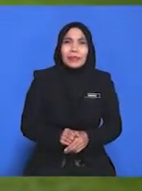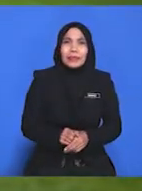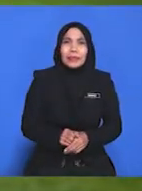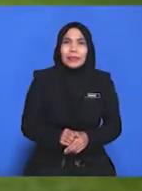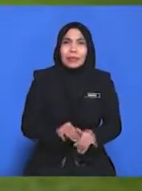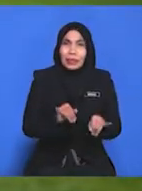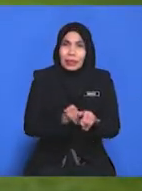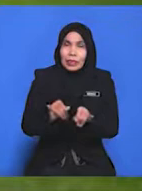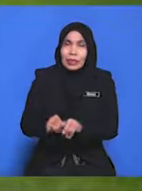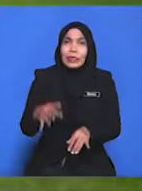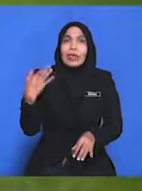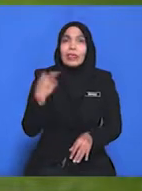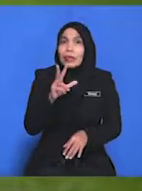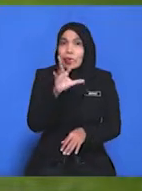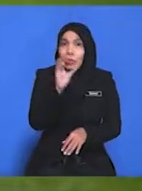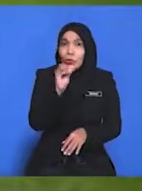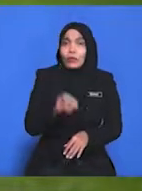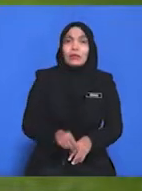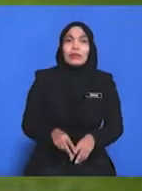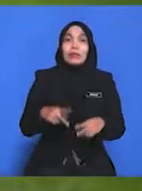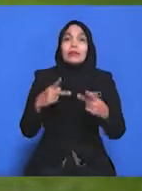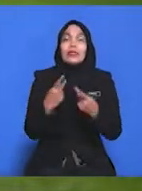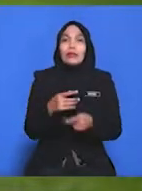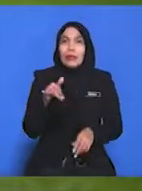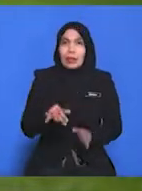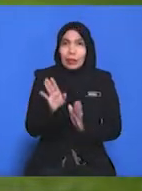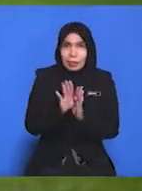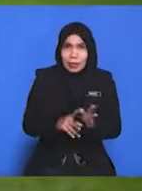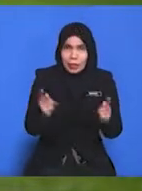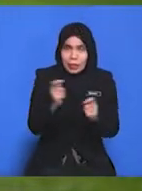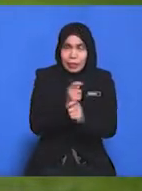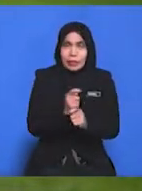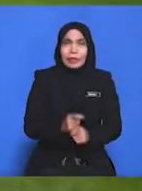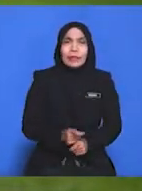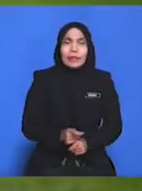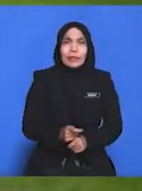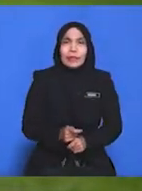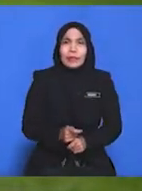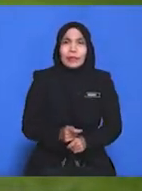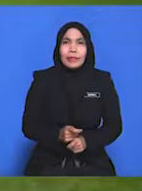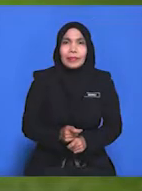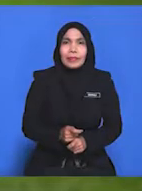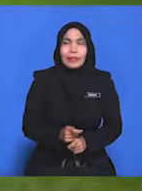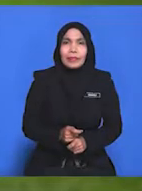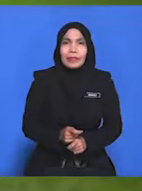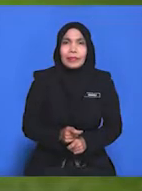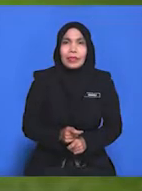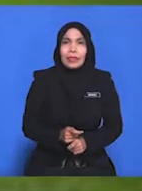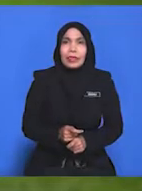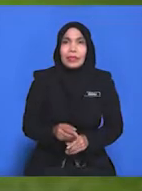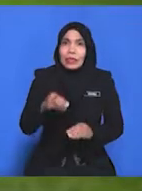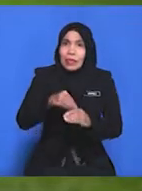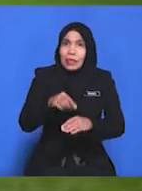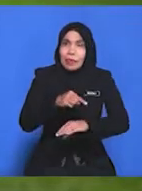30 pasukan yang bertanding tetapi kita cuma boleh laksanakan kejohanan untuk 2 hari sahaja, sudah tentu